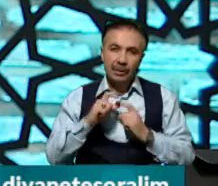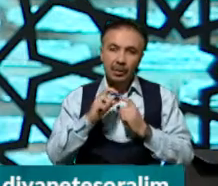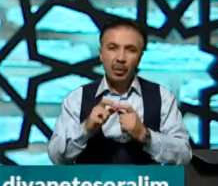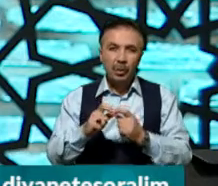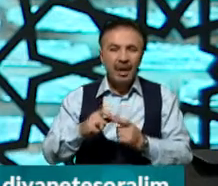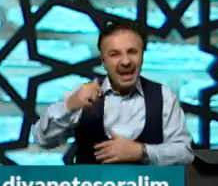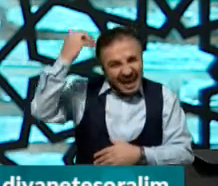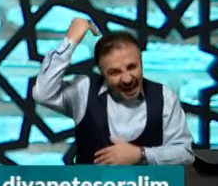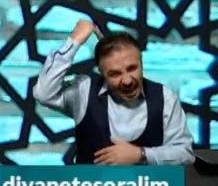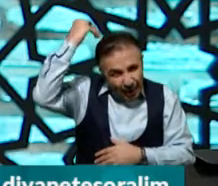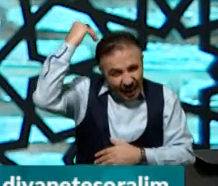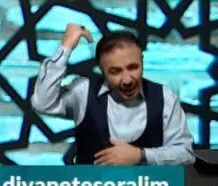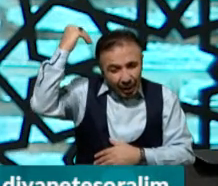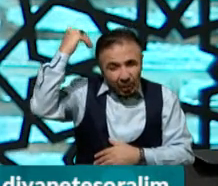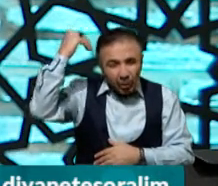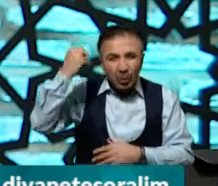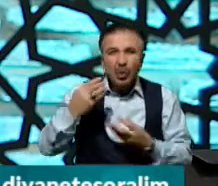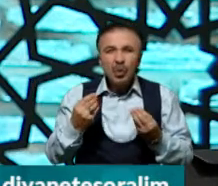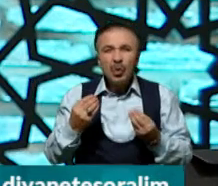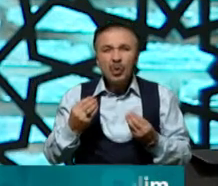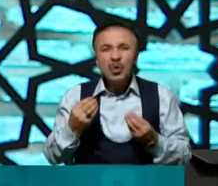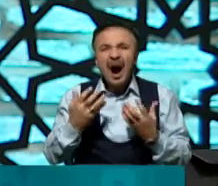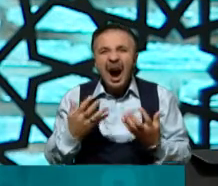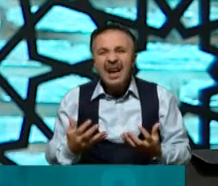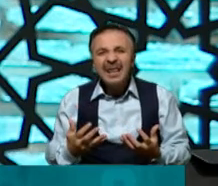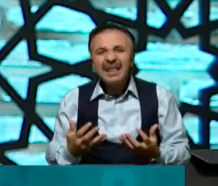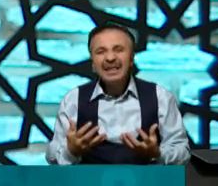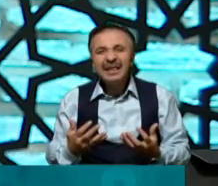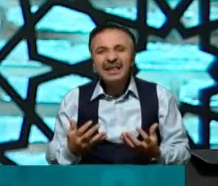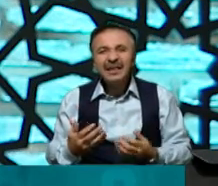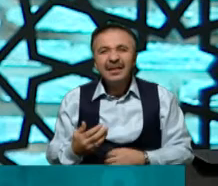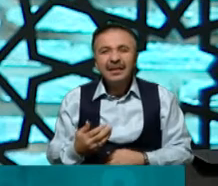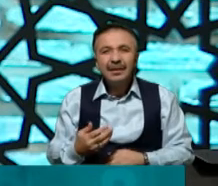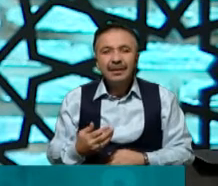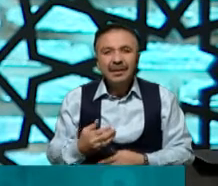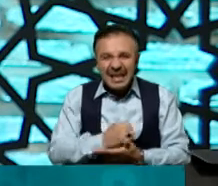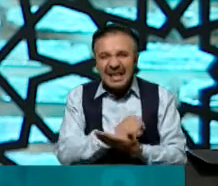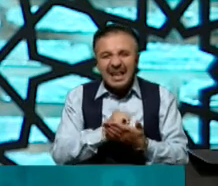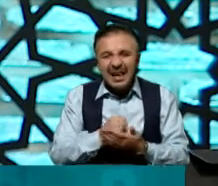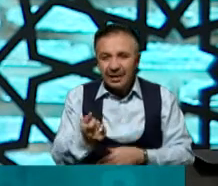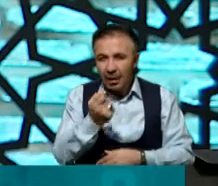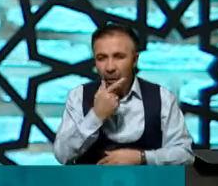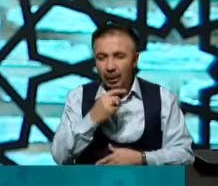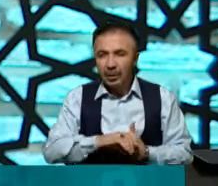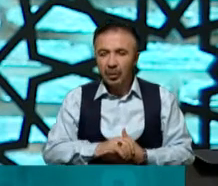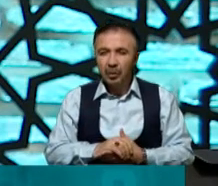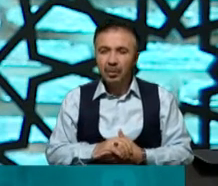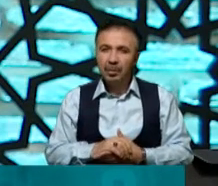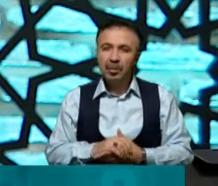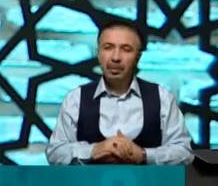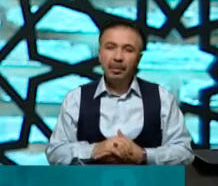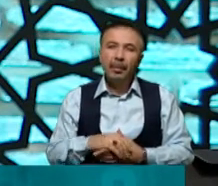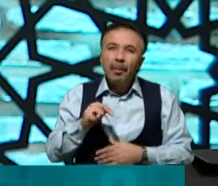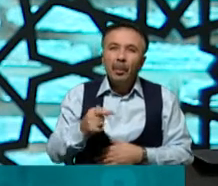geçirdim. Çok ağır ilaçlar kullanıyorum. Hatta uyuşturucu etkisi olan, tabii acısını dindirmek için belki, rahatlatmak için.